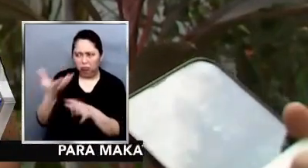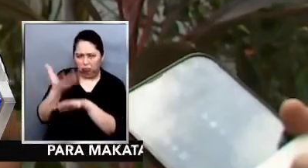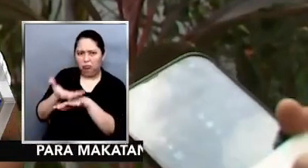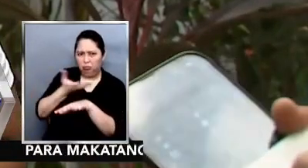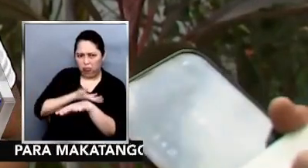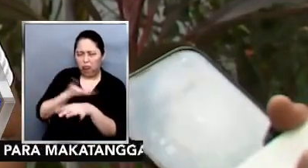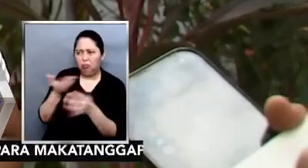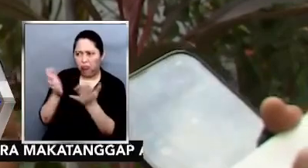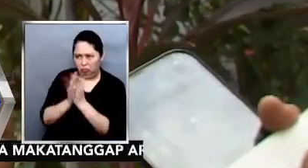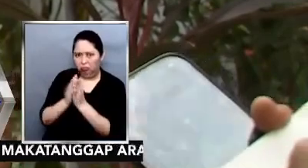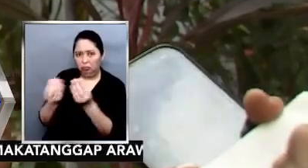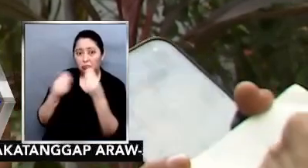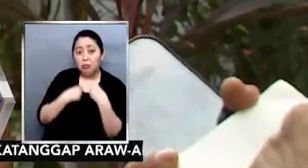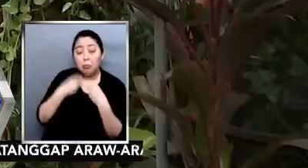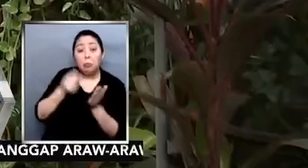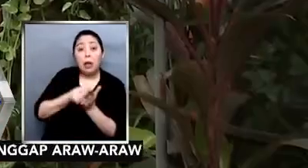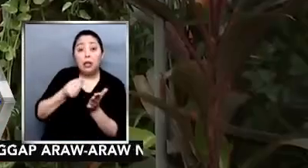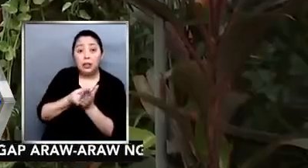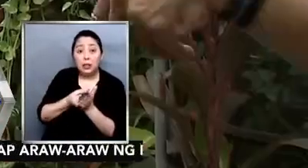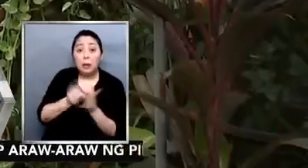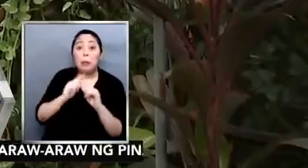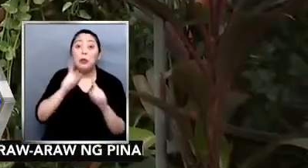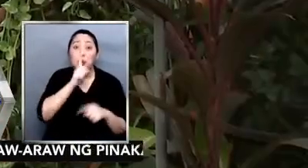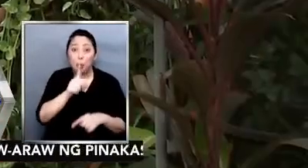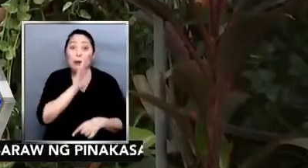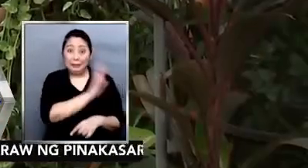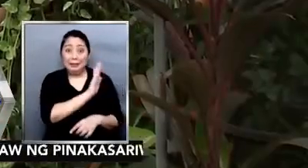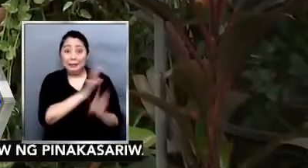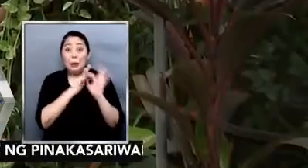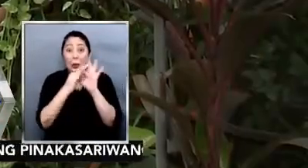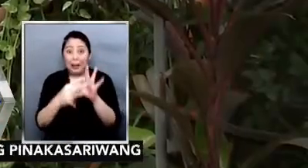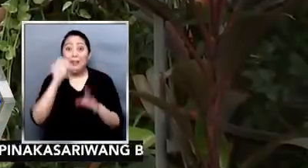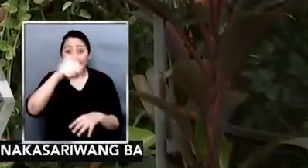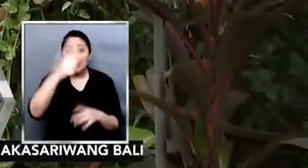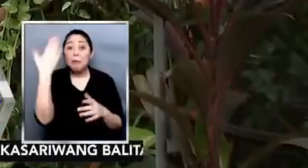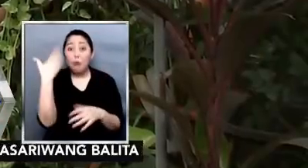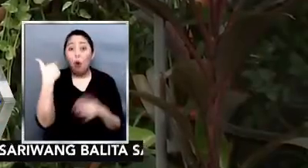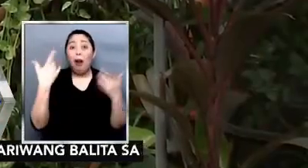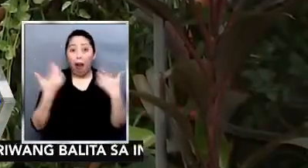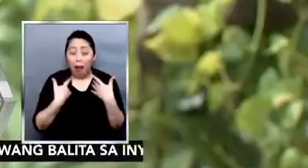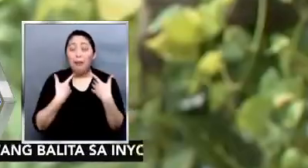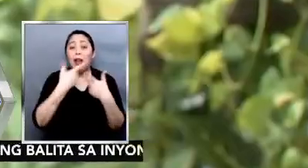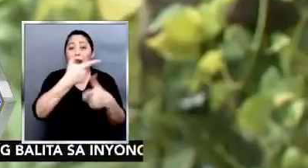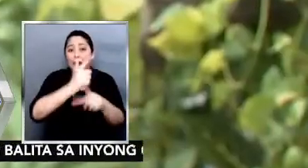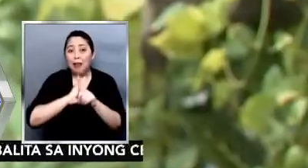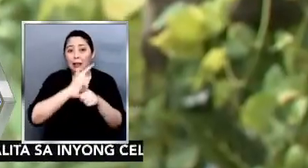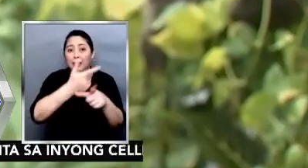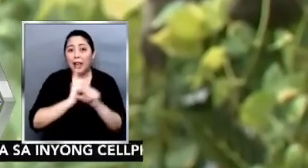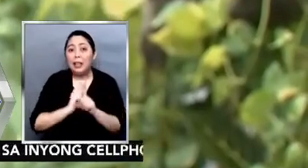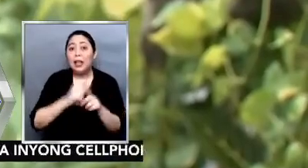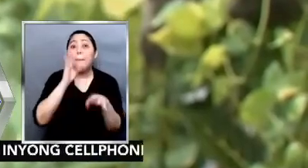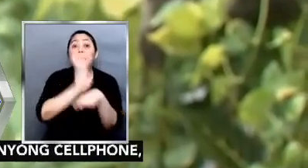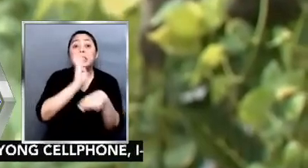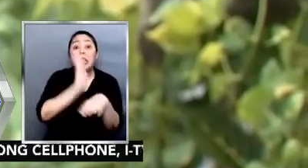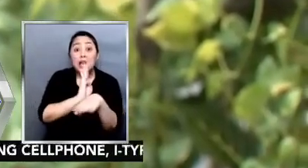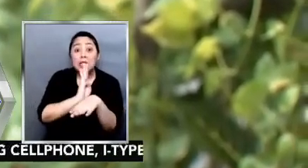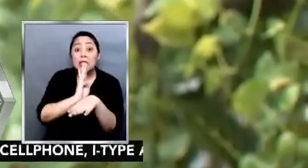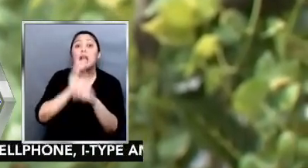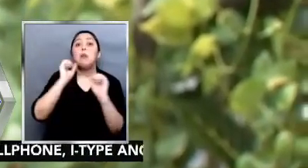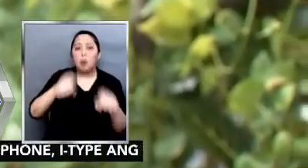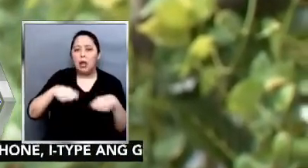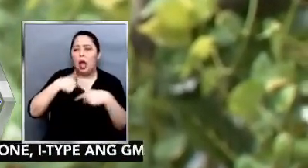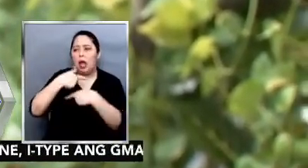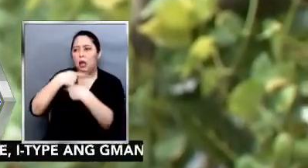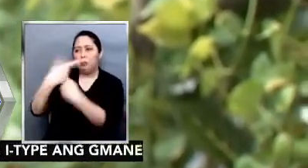pong lending, wala na rin pautang. Meron man siyang mga utang pa, todo lang daw ang pagkayod niya sa pagtinda ng isda sa palengke para maabot